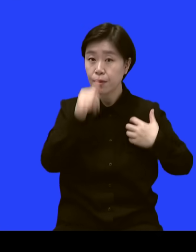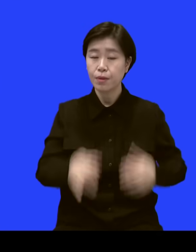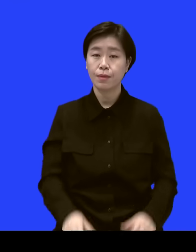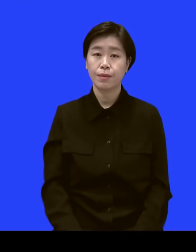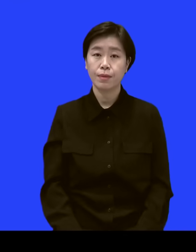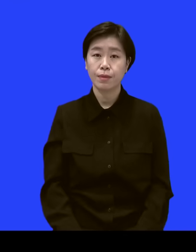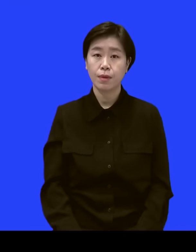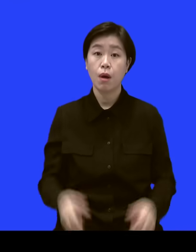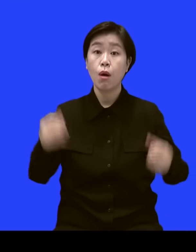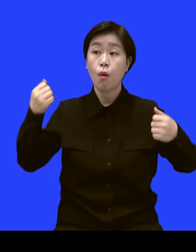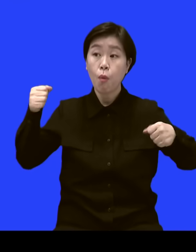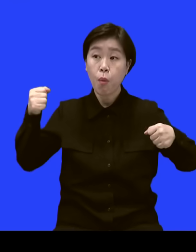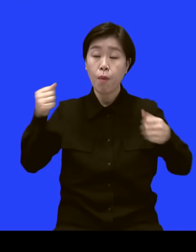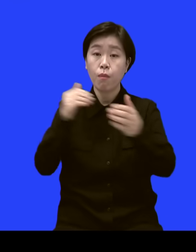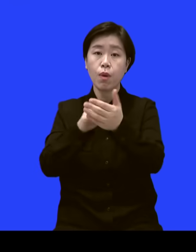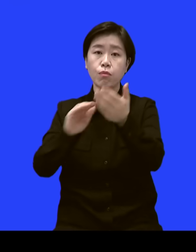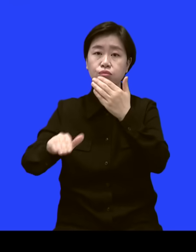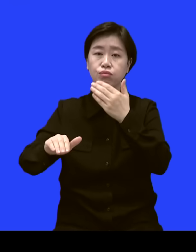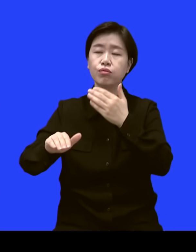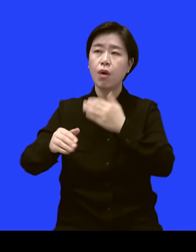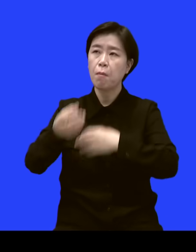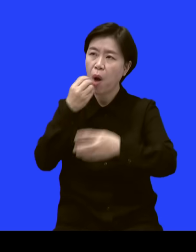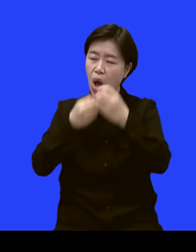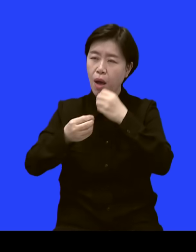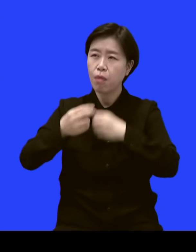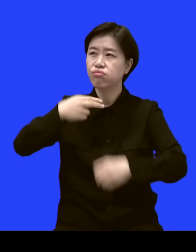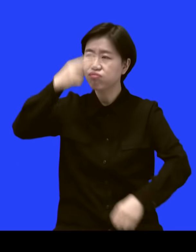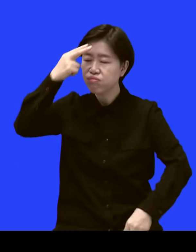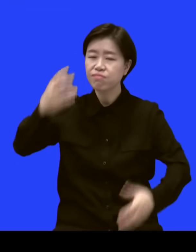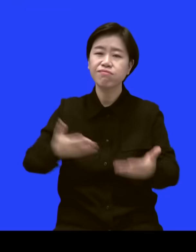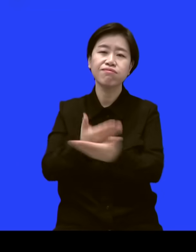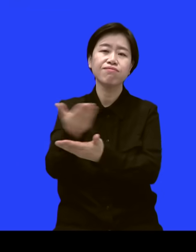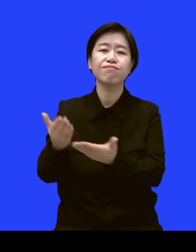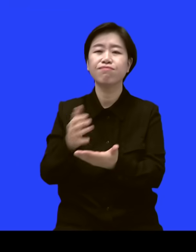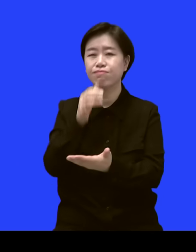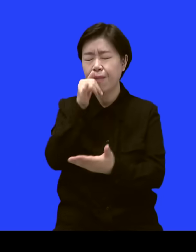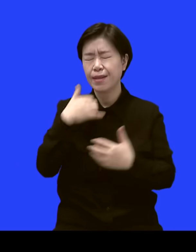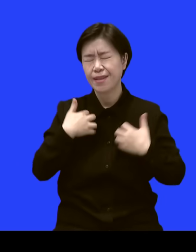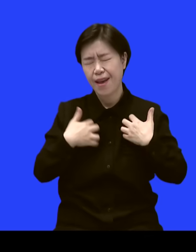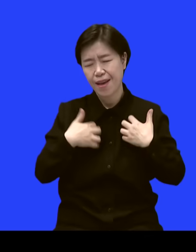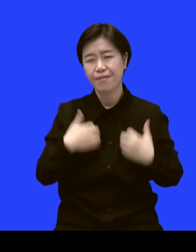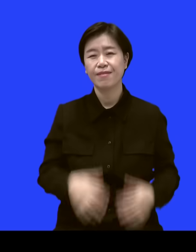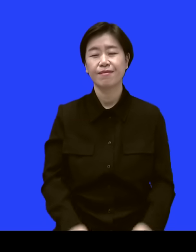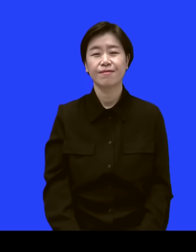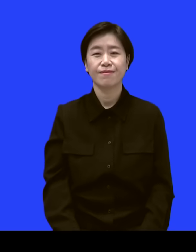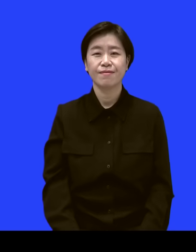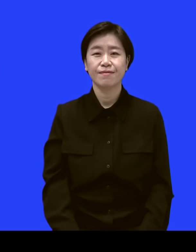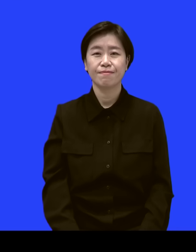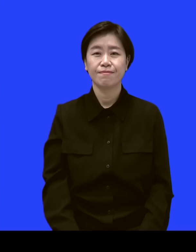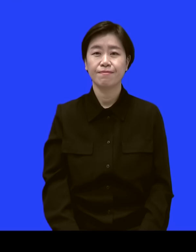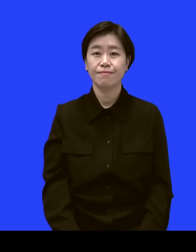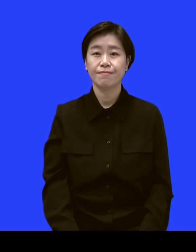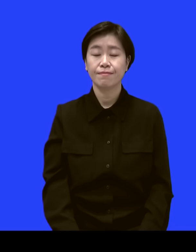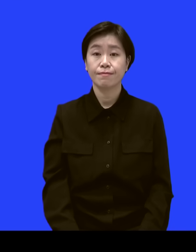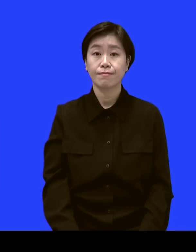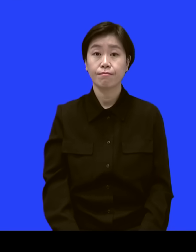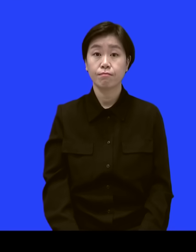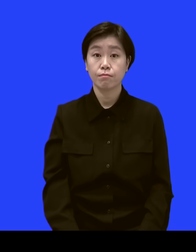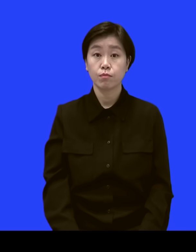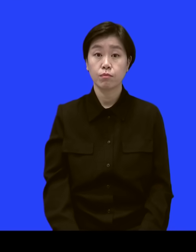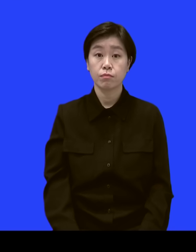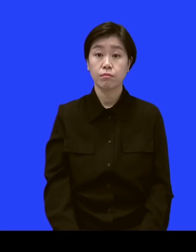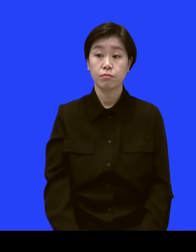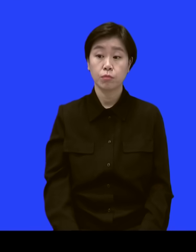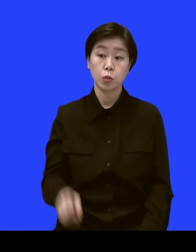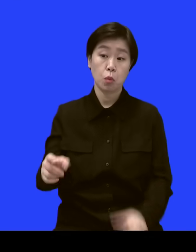엄청 먹고. 그렇죠, 그렇죠. 근데 거기에서 이제 너무 재밌게 논 거예요, 제가. 모임이 생겼군요, 이제. 그럼 굉장히 위로도 많이 받고